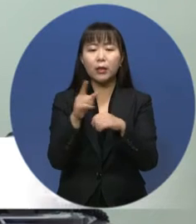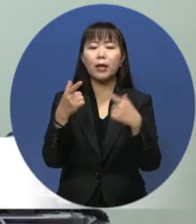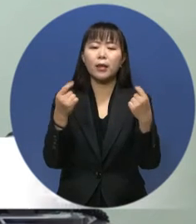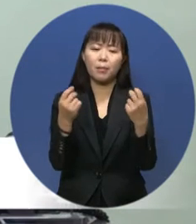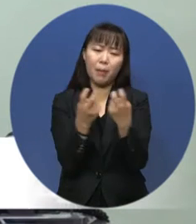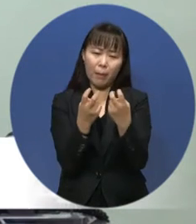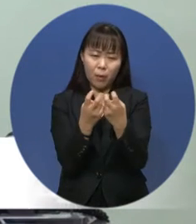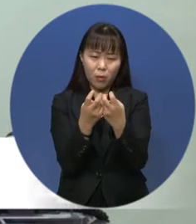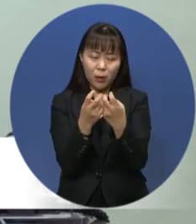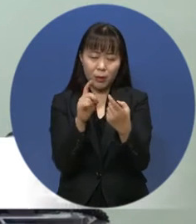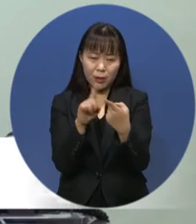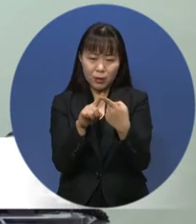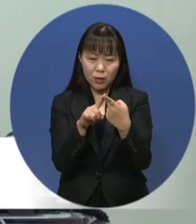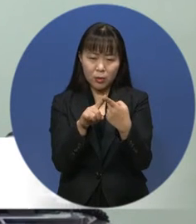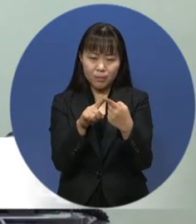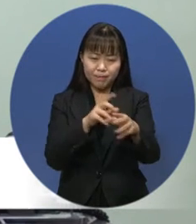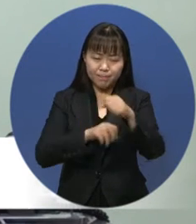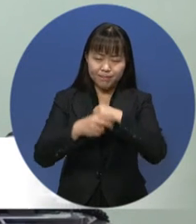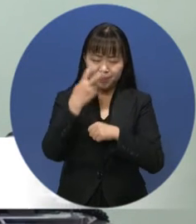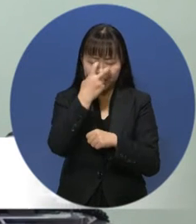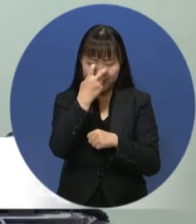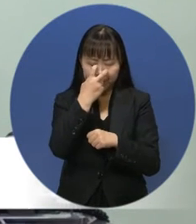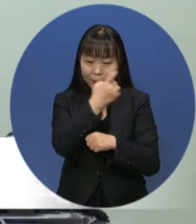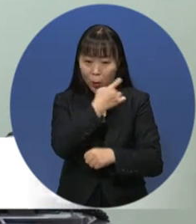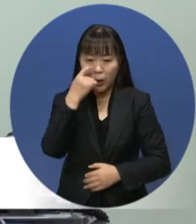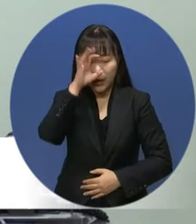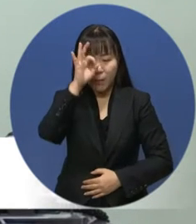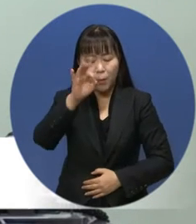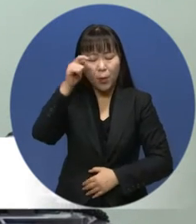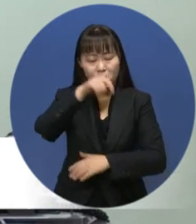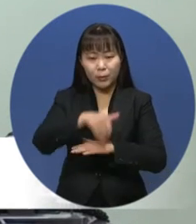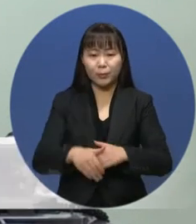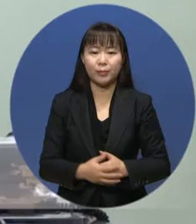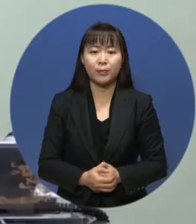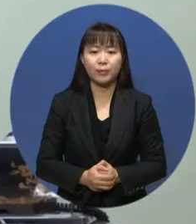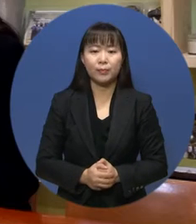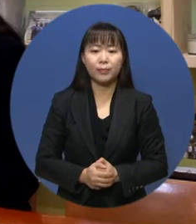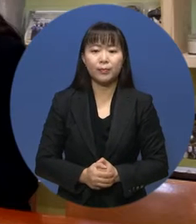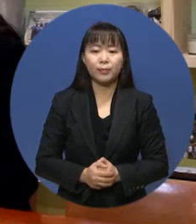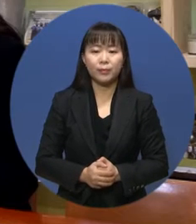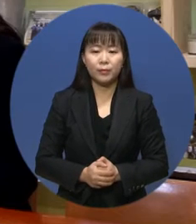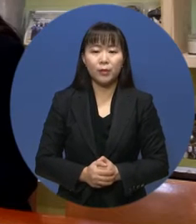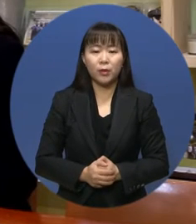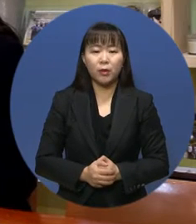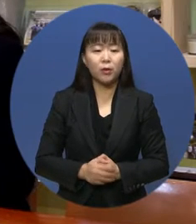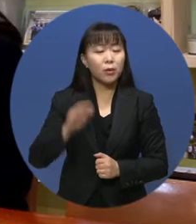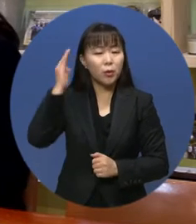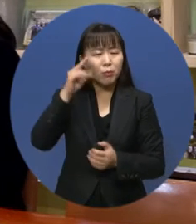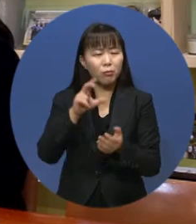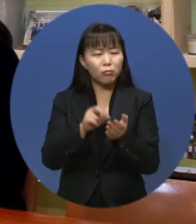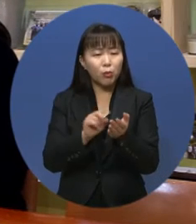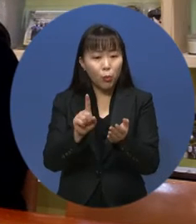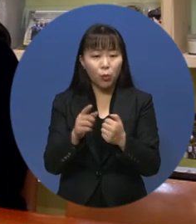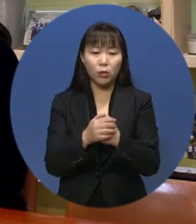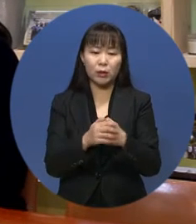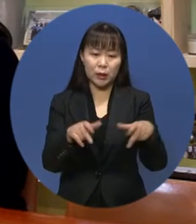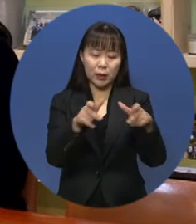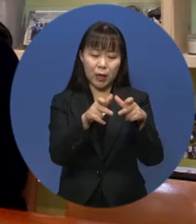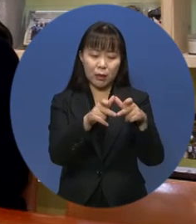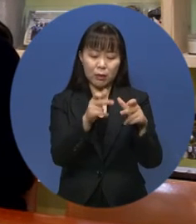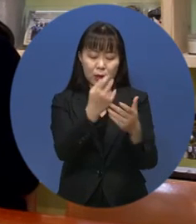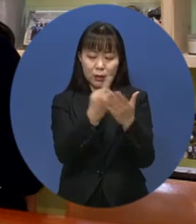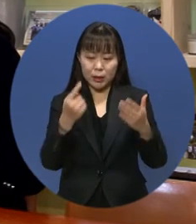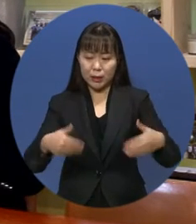그런 방법까지도 제가 적극적으로 이렇게 검토를 한번 해볼 생각입니다. 네. 요즘 큰 이슈가 되고 있는